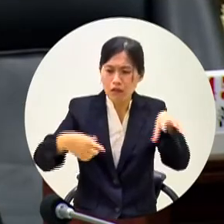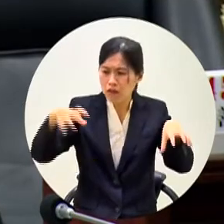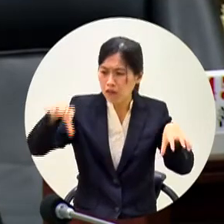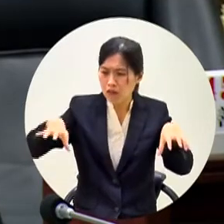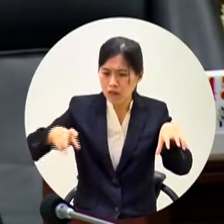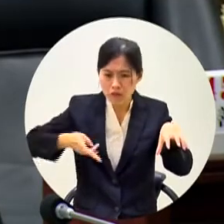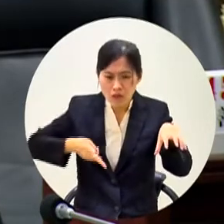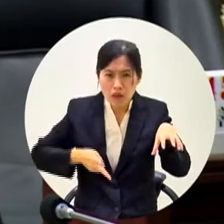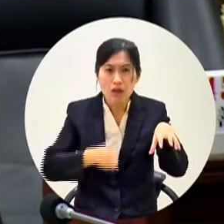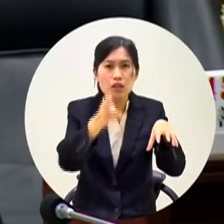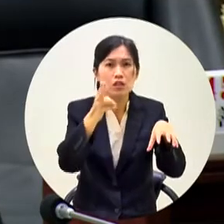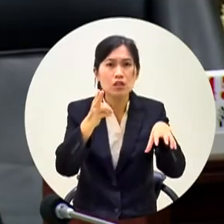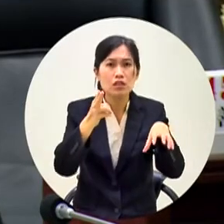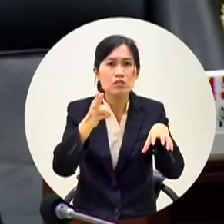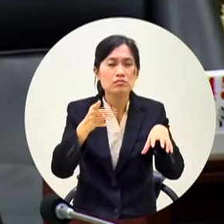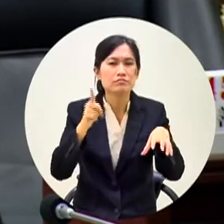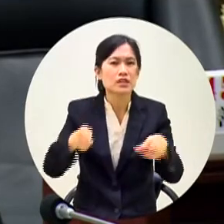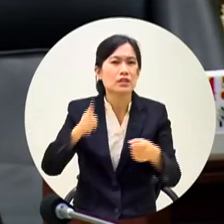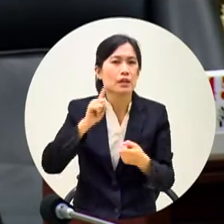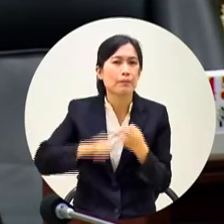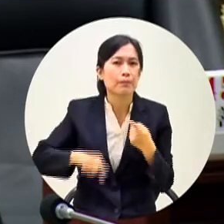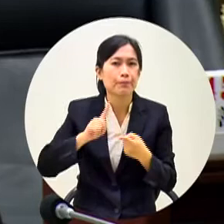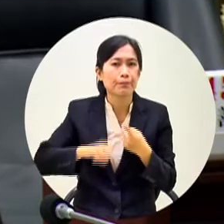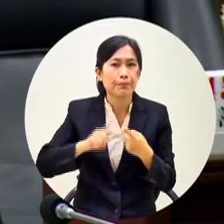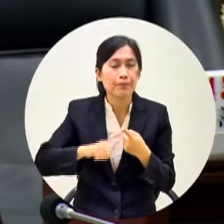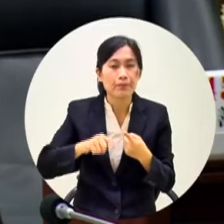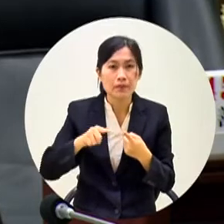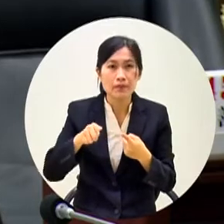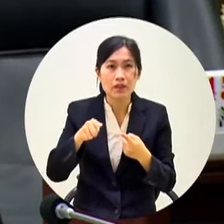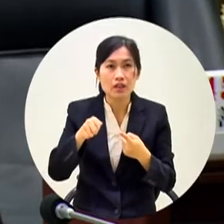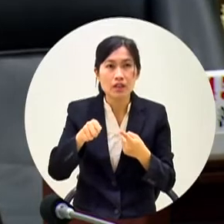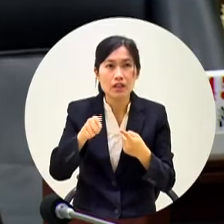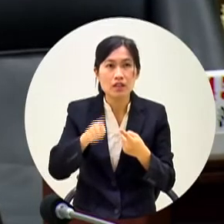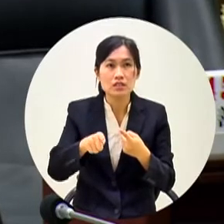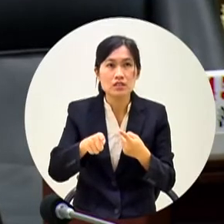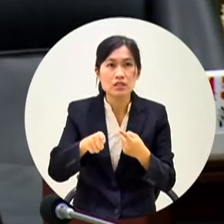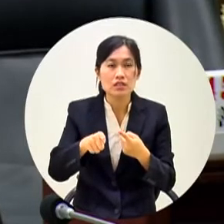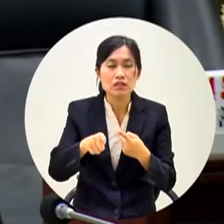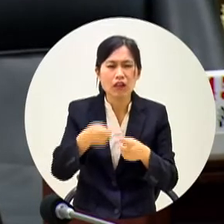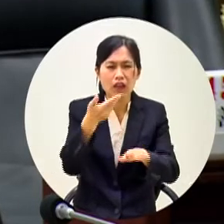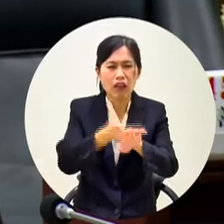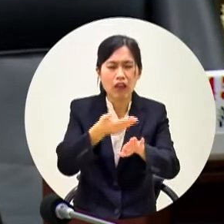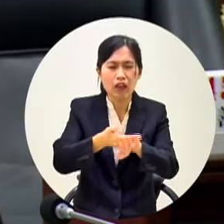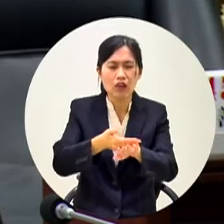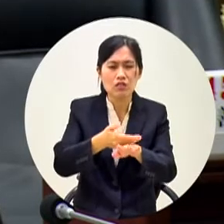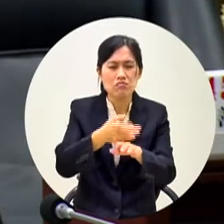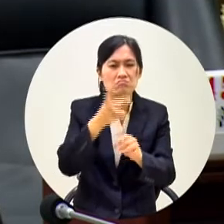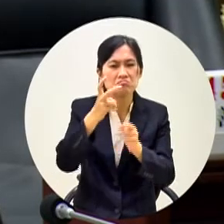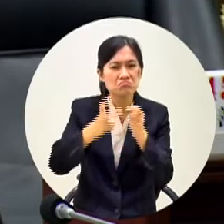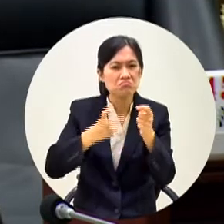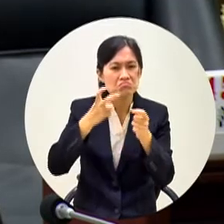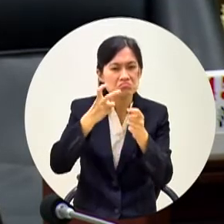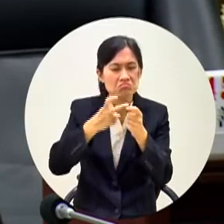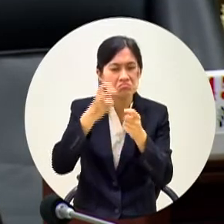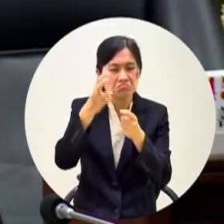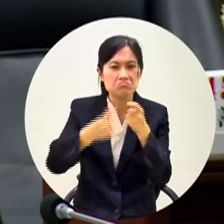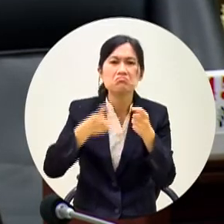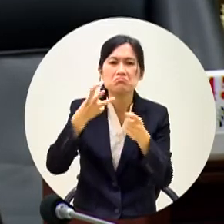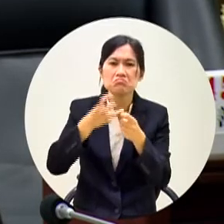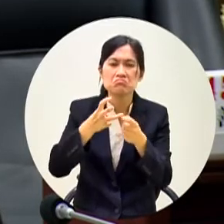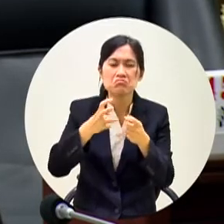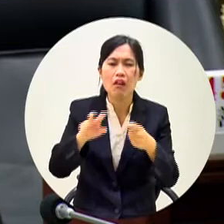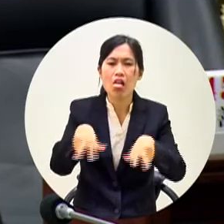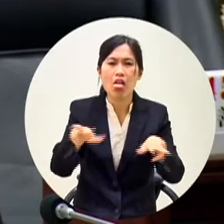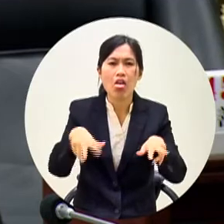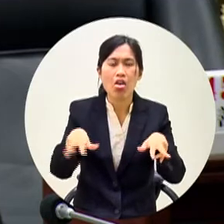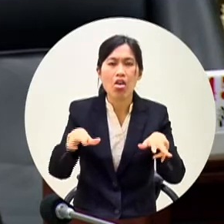发展，这真正嘛做唔好。这已经伫只棚伫啊二三十栋，吼、哦、啊！这嘛拜托俺，吼、哦、俺